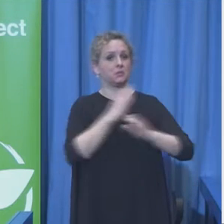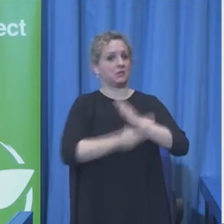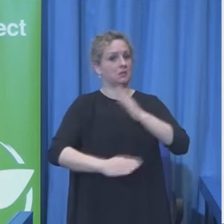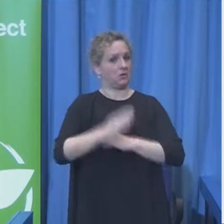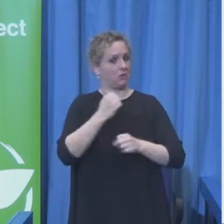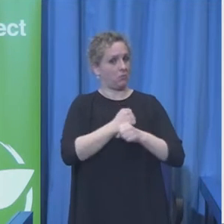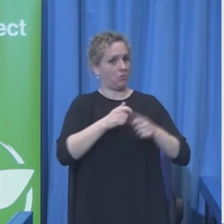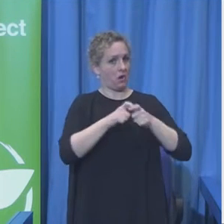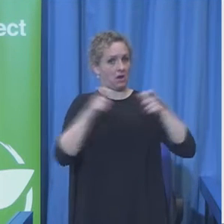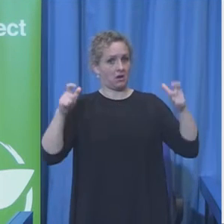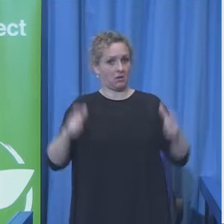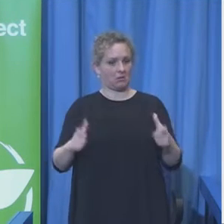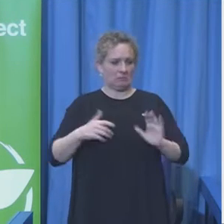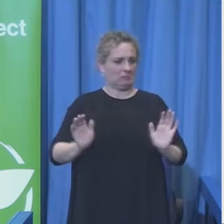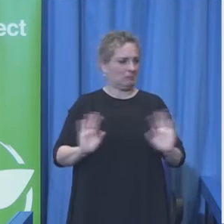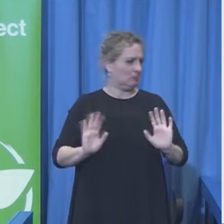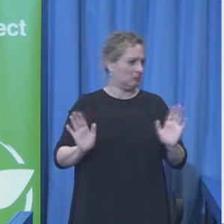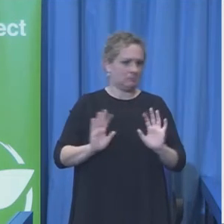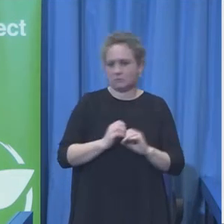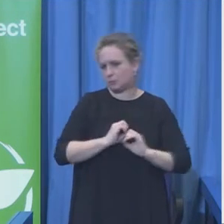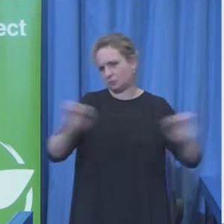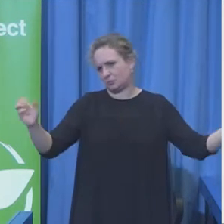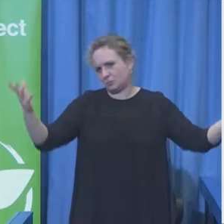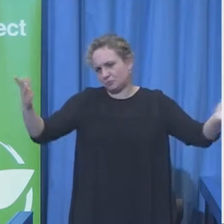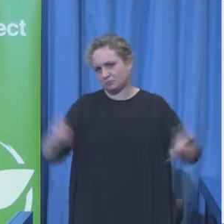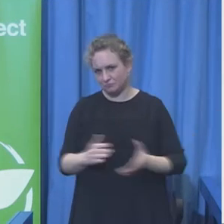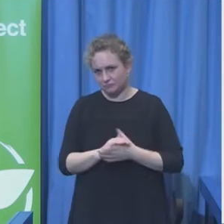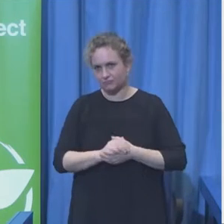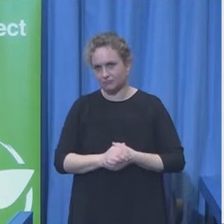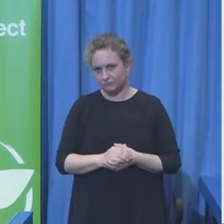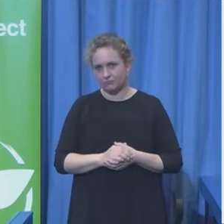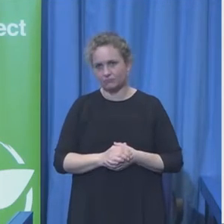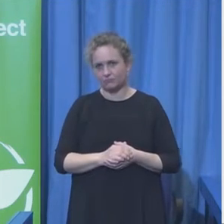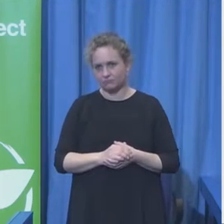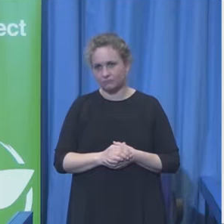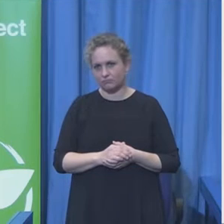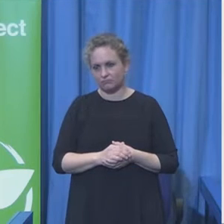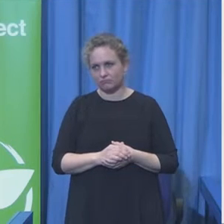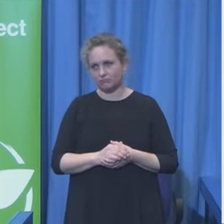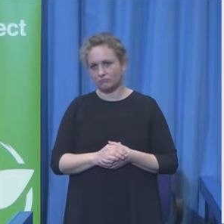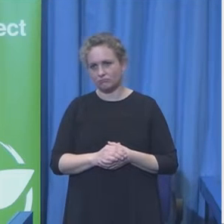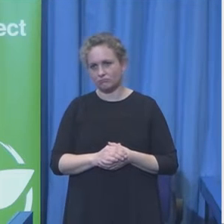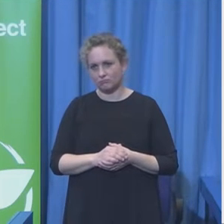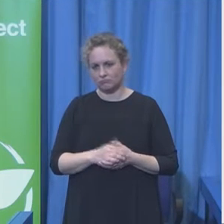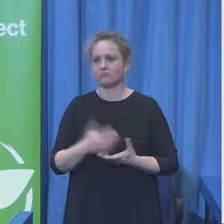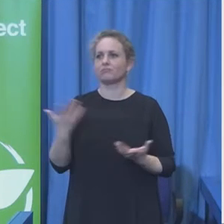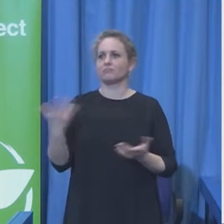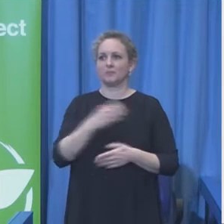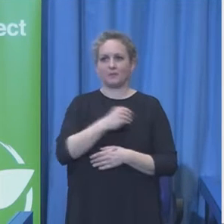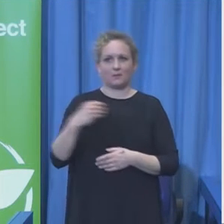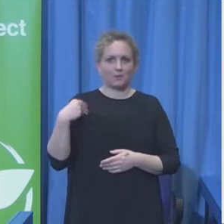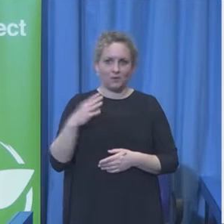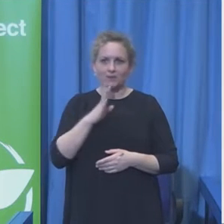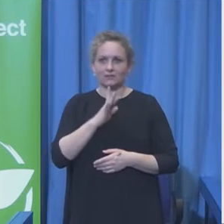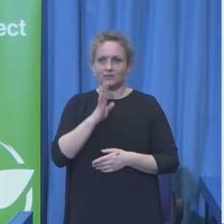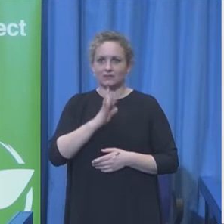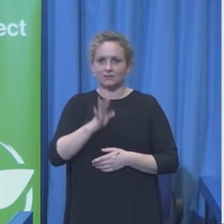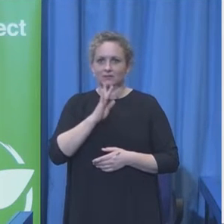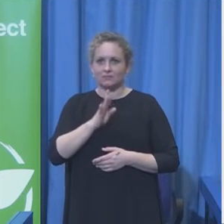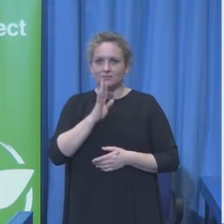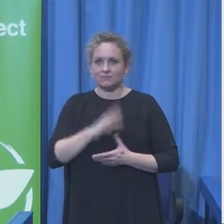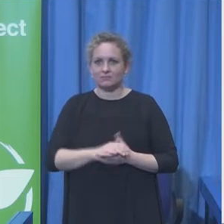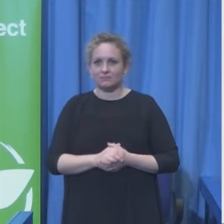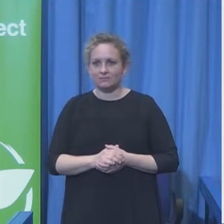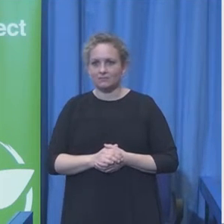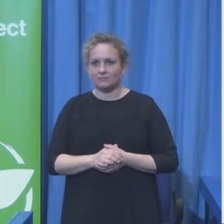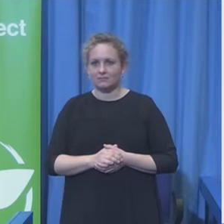na antydyskryminacyjny nie jest rozwiązaniem. Analiza skuteczności polityk zatrudnienia osób